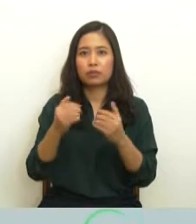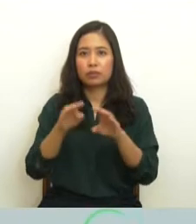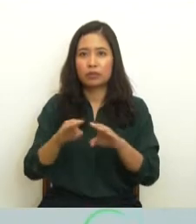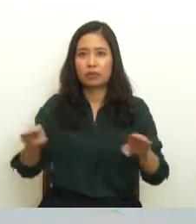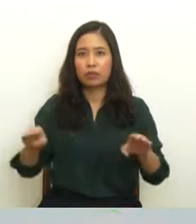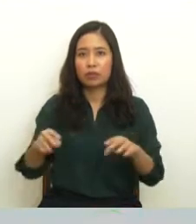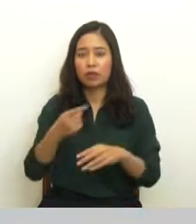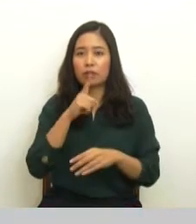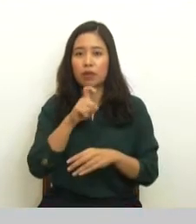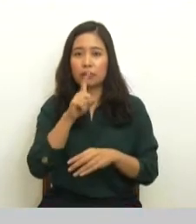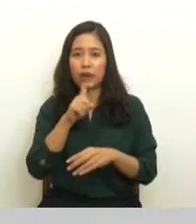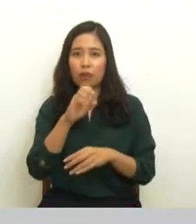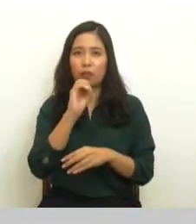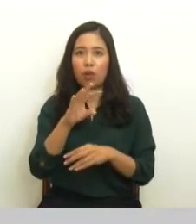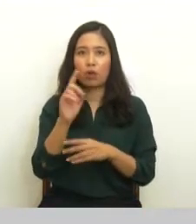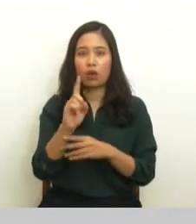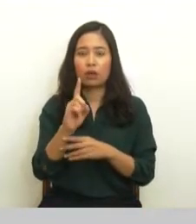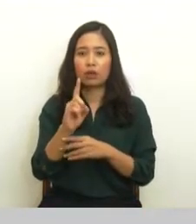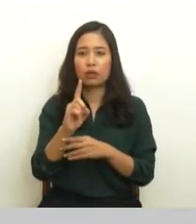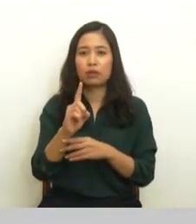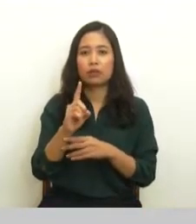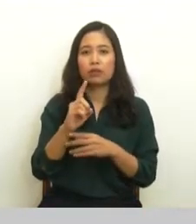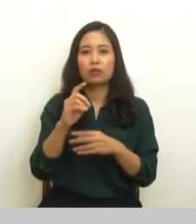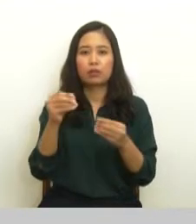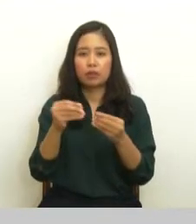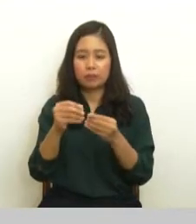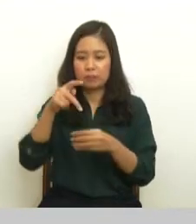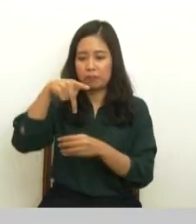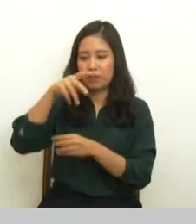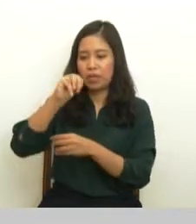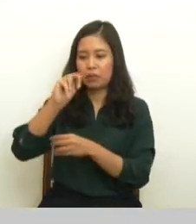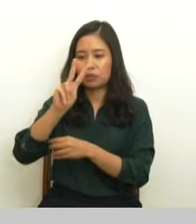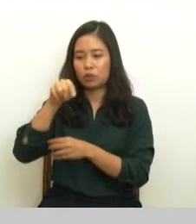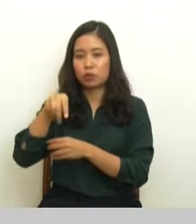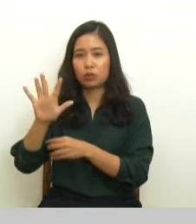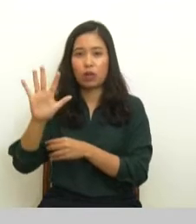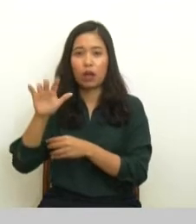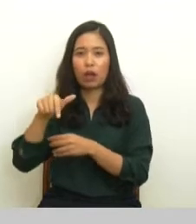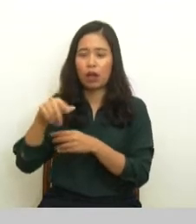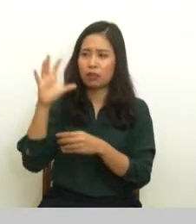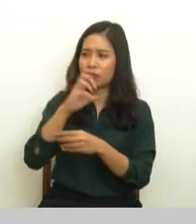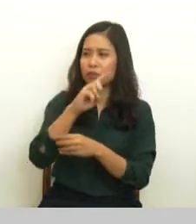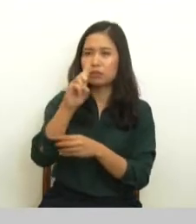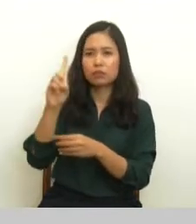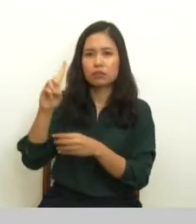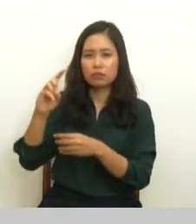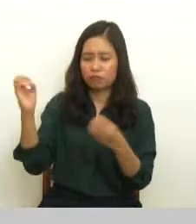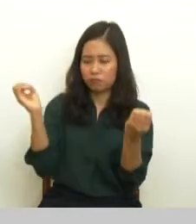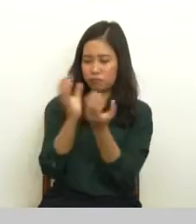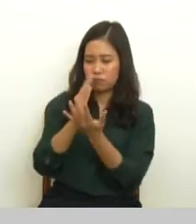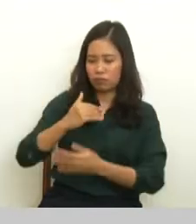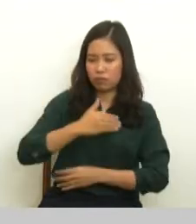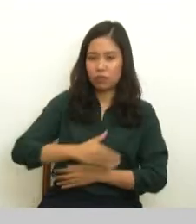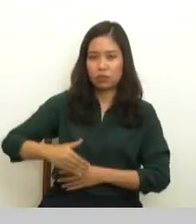ั้งคำถามเหะควรฝุ่ลอองขนาดเล็ก PM 2.5คืออะไรเกิดจากอะไรส่งผลต่อรางกายของเรา